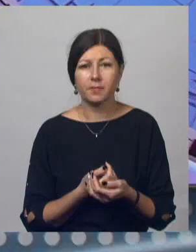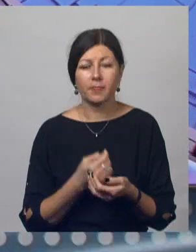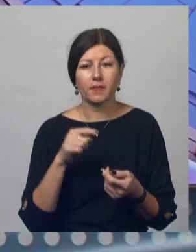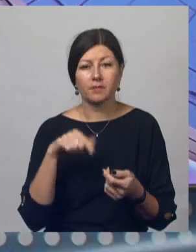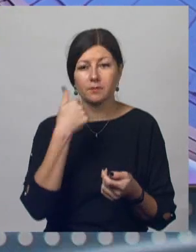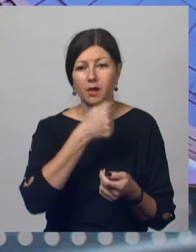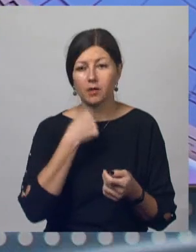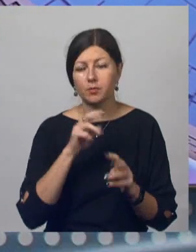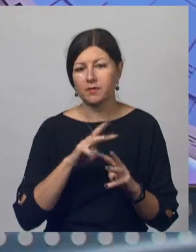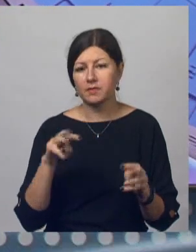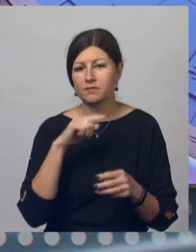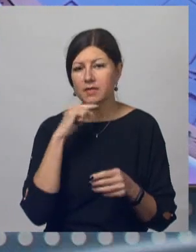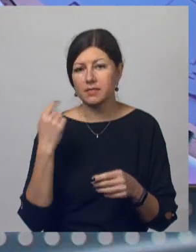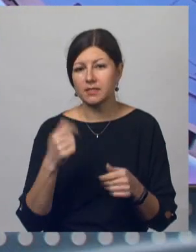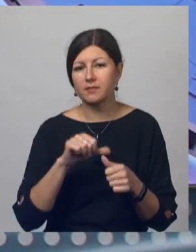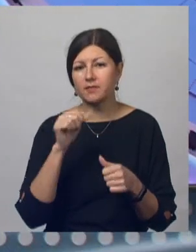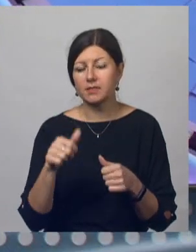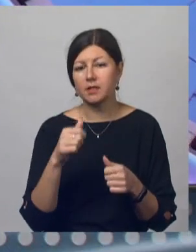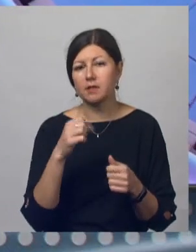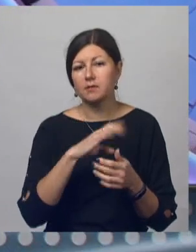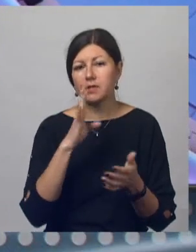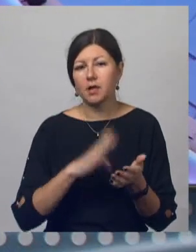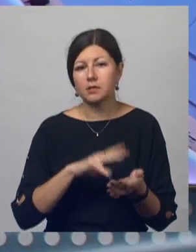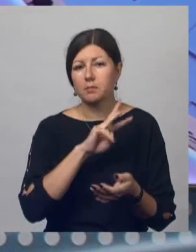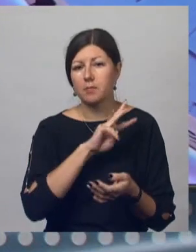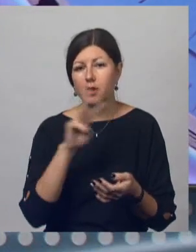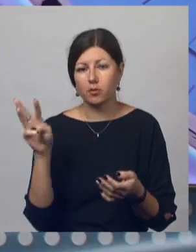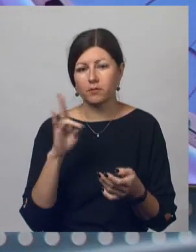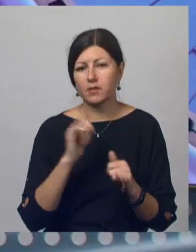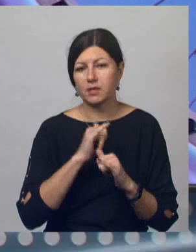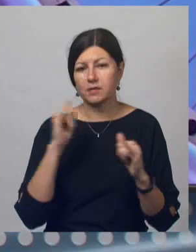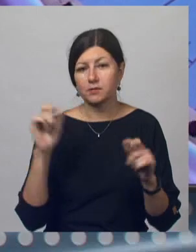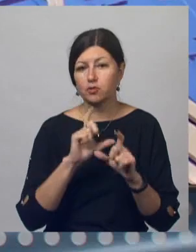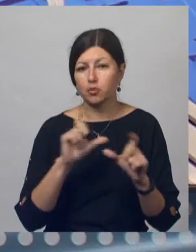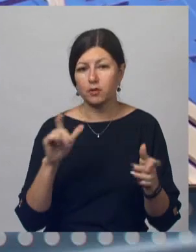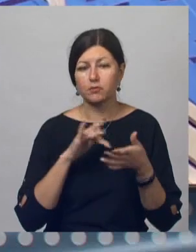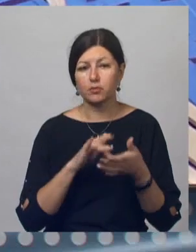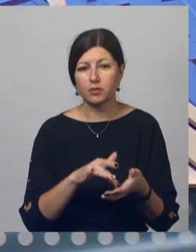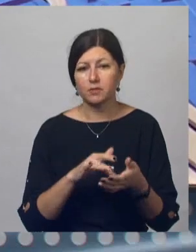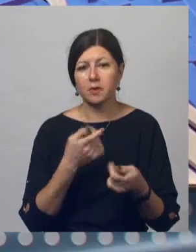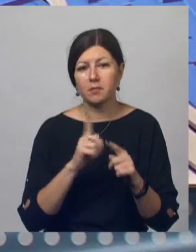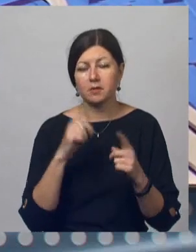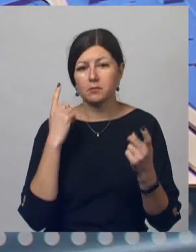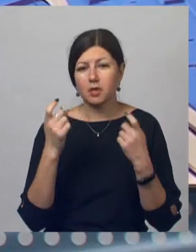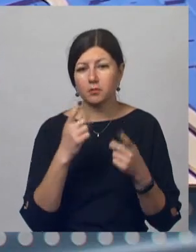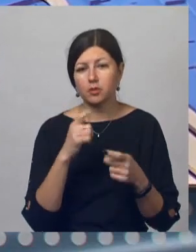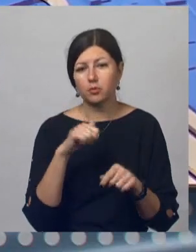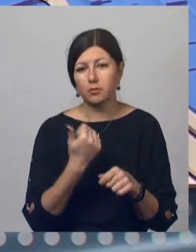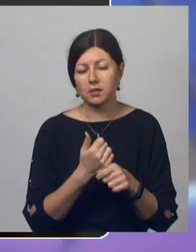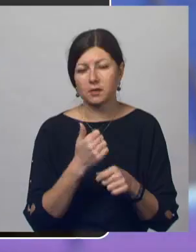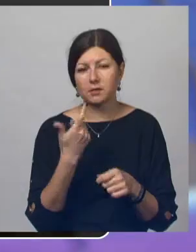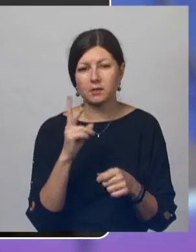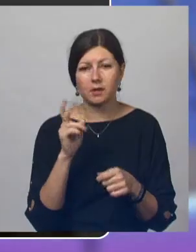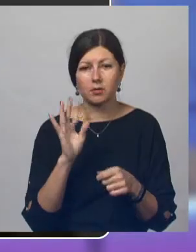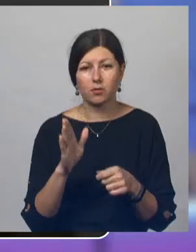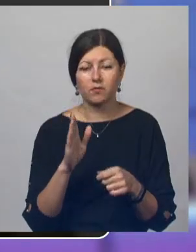В этом году правительство России выделило нашей области 19 миллионов рублей на развитие школьного туризма. Об этом сообщил в своих социальных сетях губернатор Вячеслав